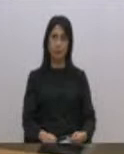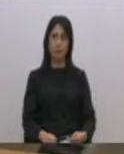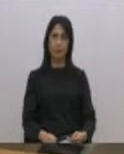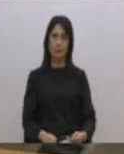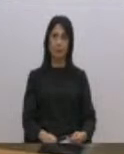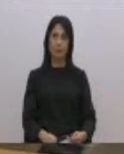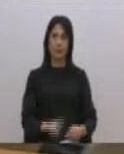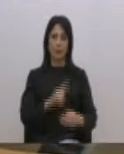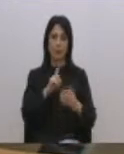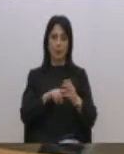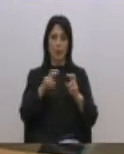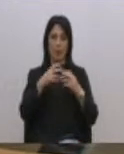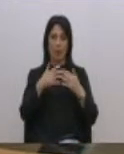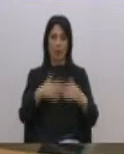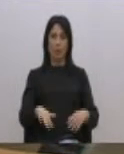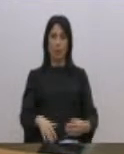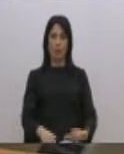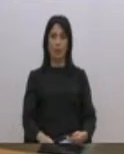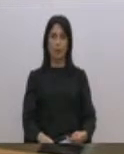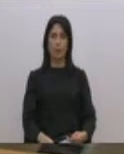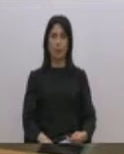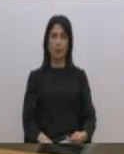Მადლობა, საკითხი განხილულია.